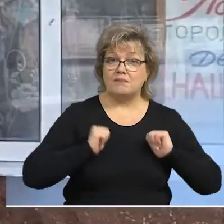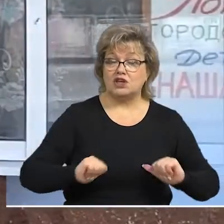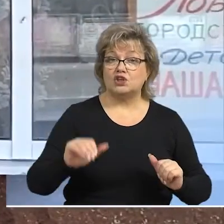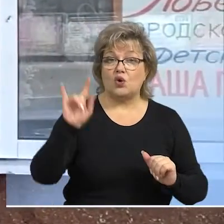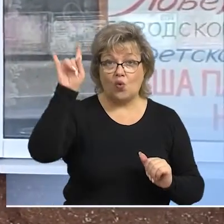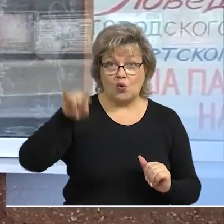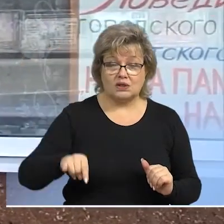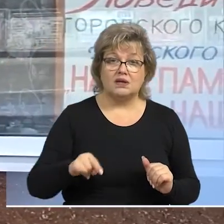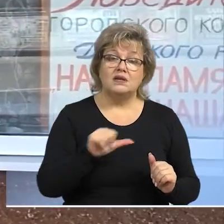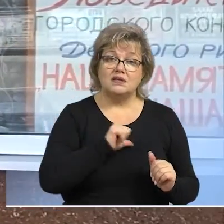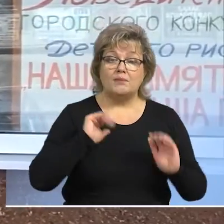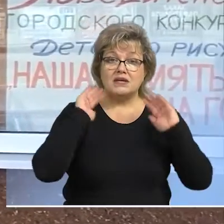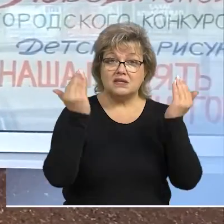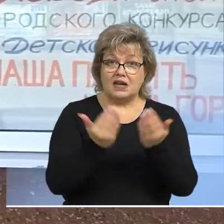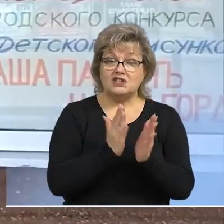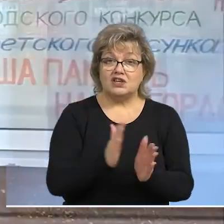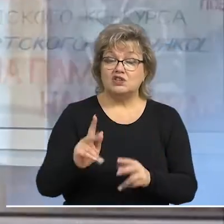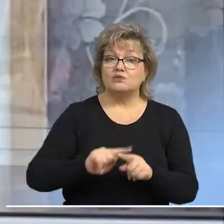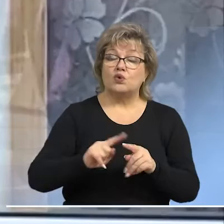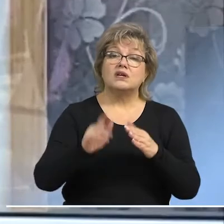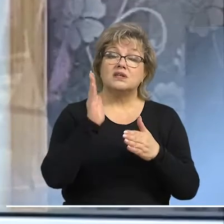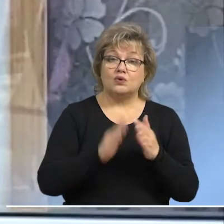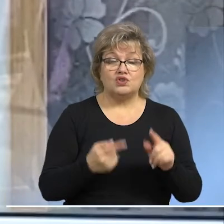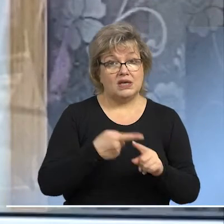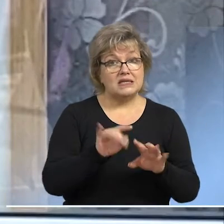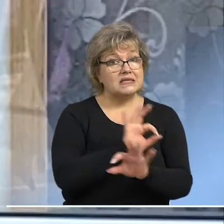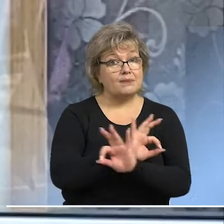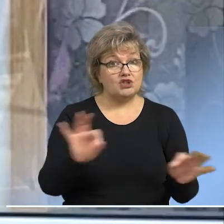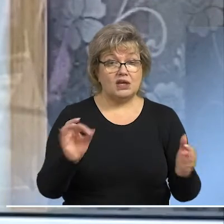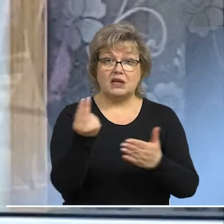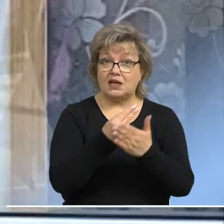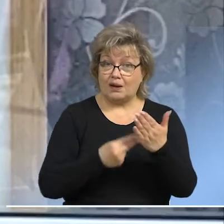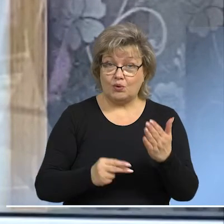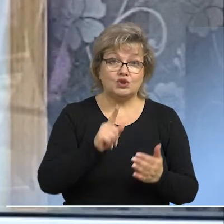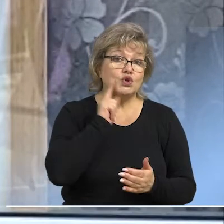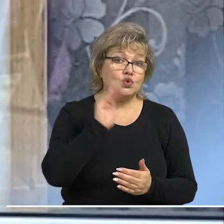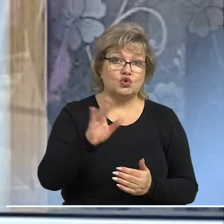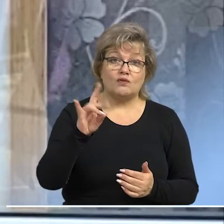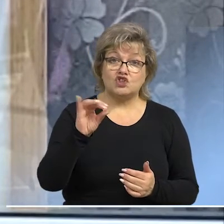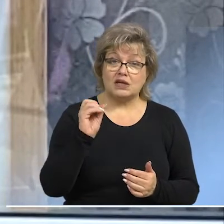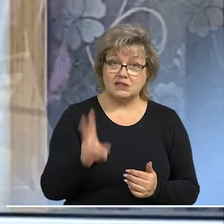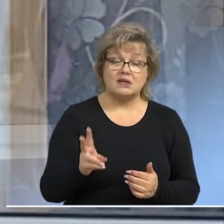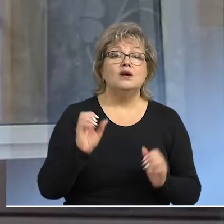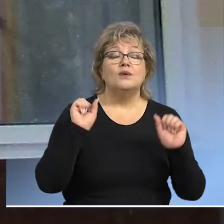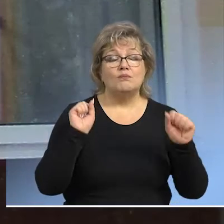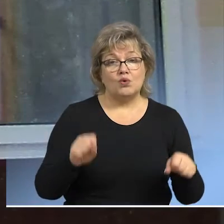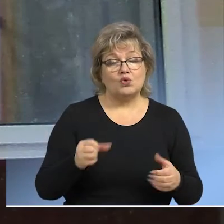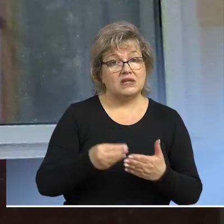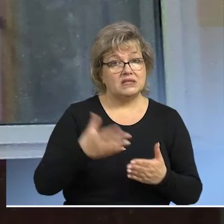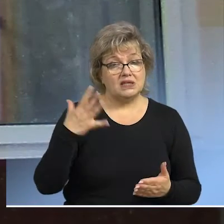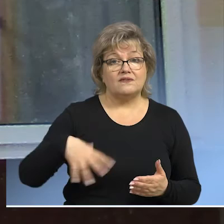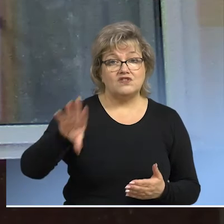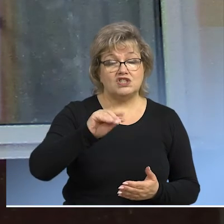очень хочется верить, что режим самоизоляции скоро закончится, и эти замечательные работы юных новошахтинцев смогут оценить